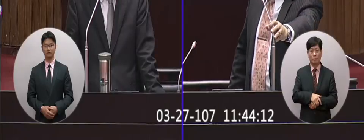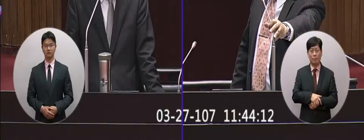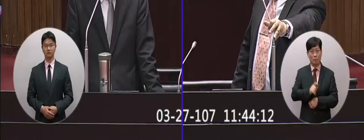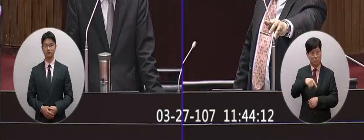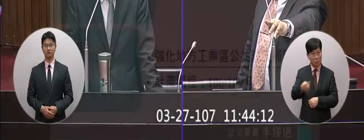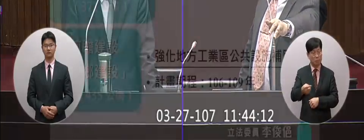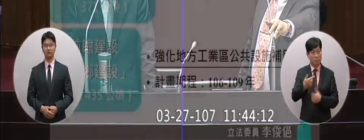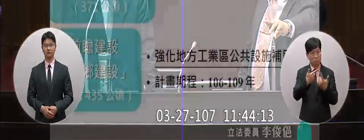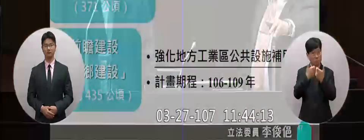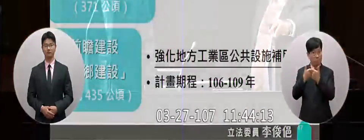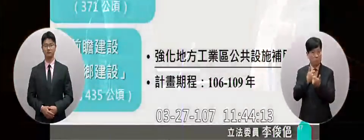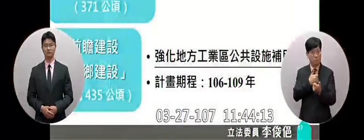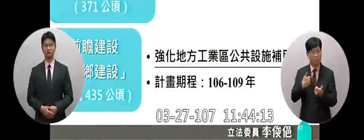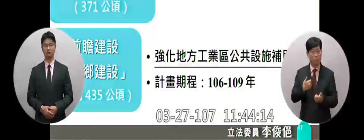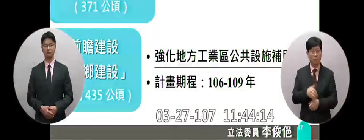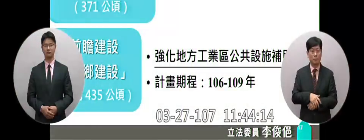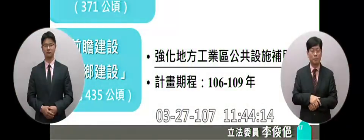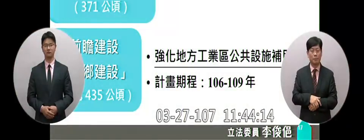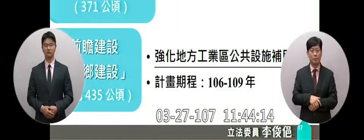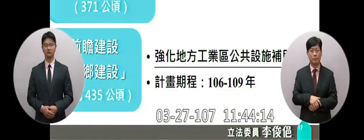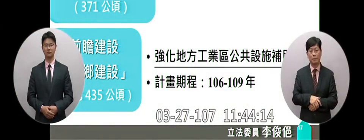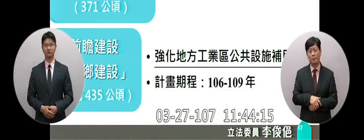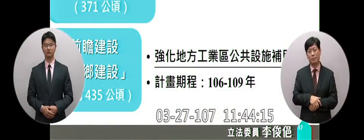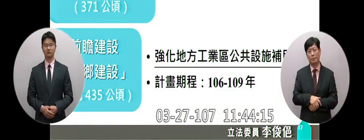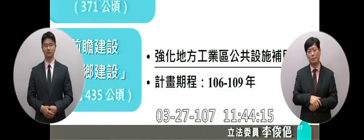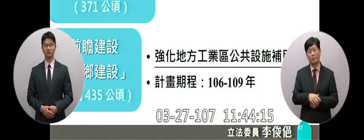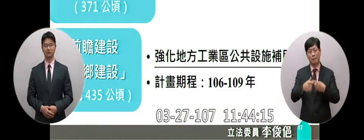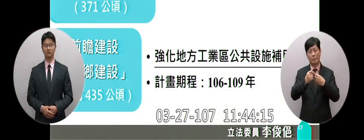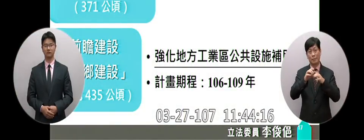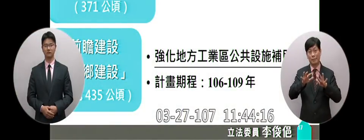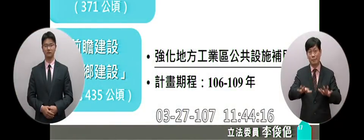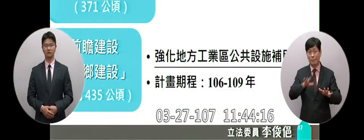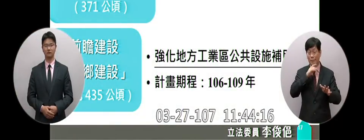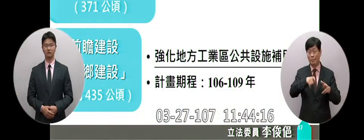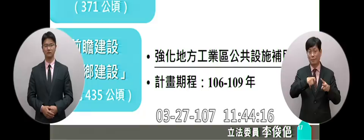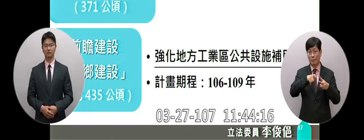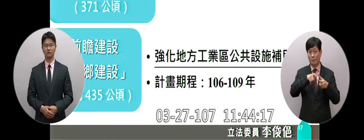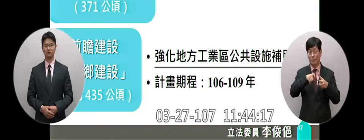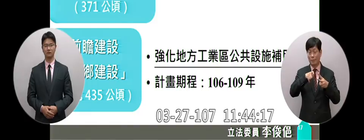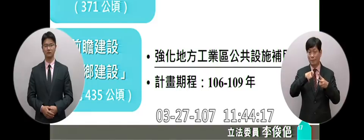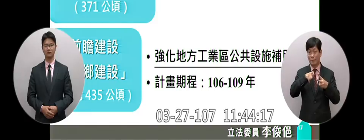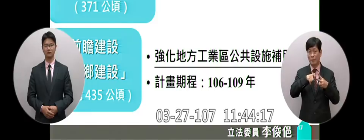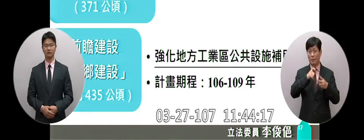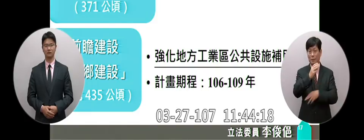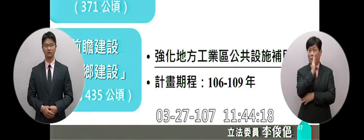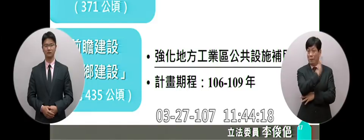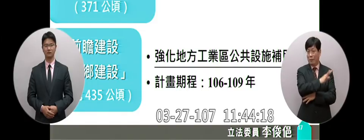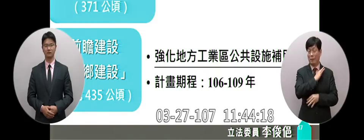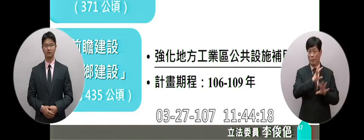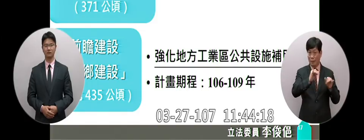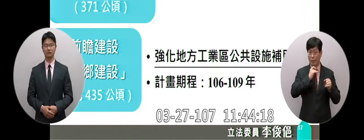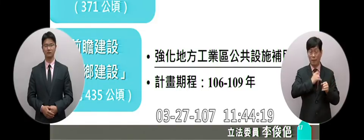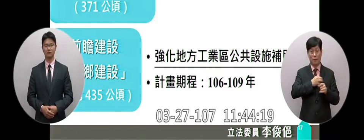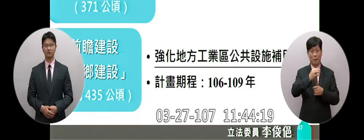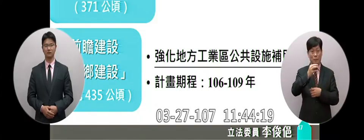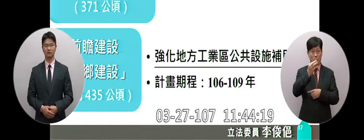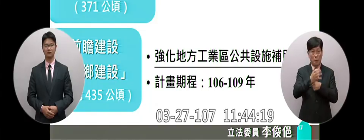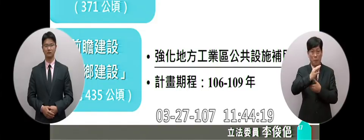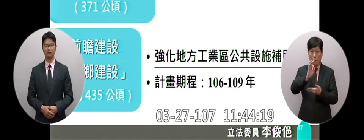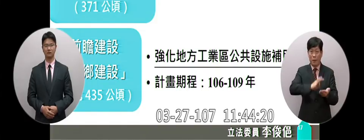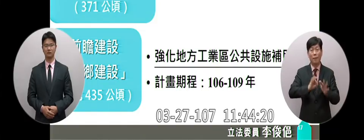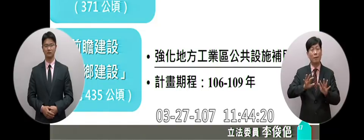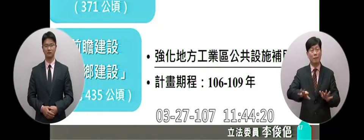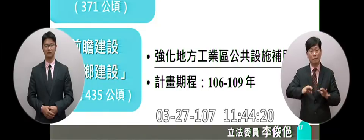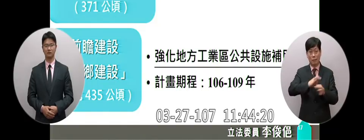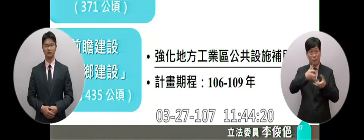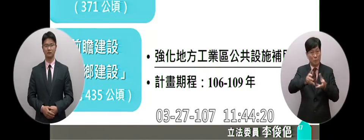项到底有没有办法达到。哦，来第一个，现在所谓工业公有土地优惠释出，哦，目前经济部提